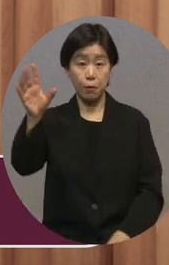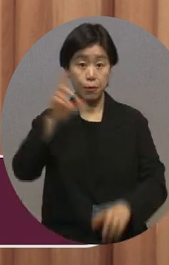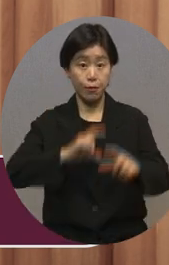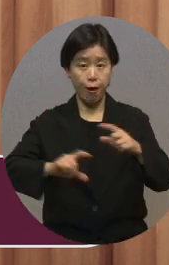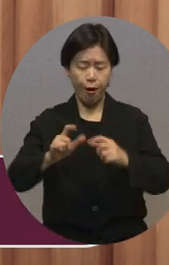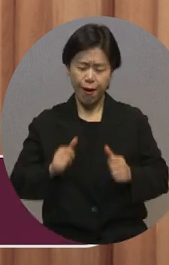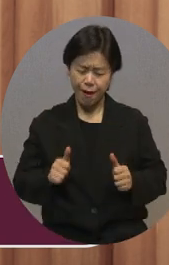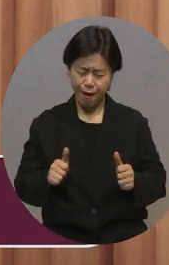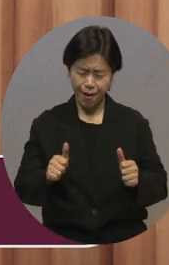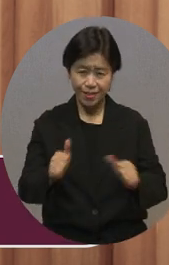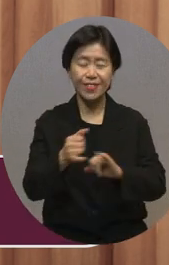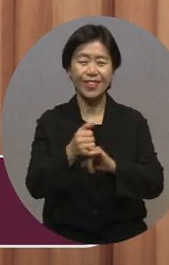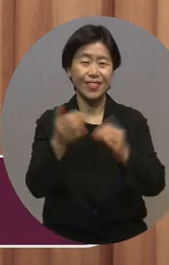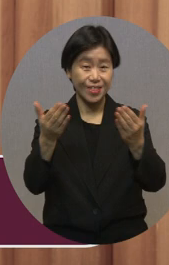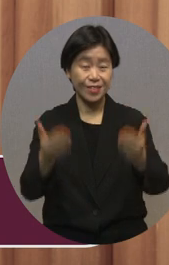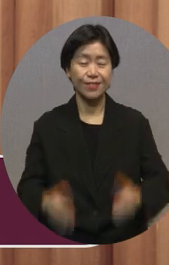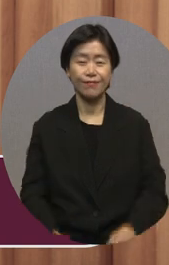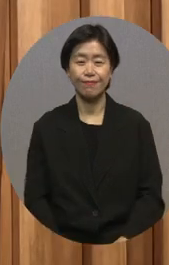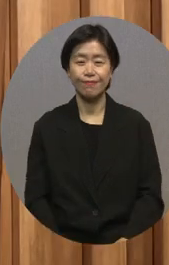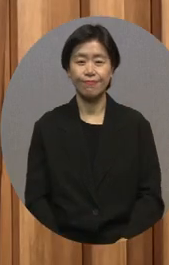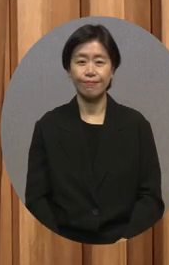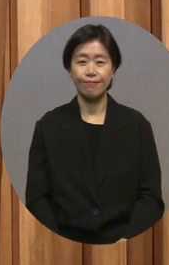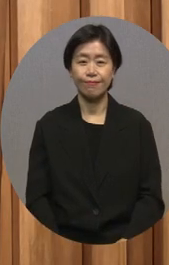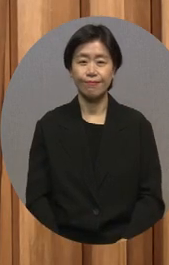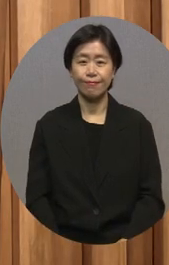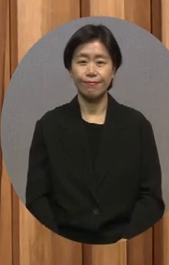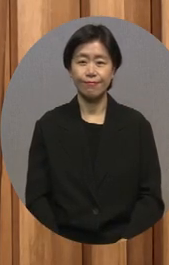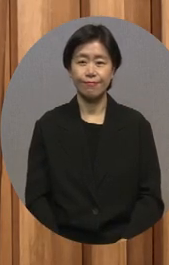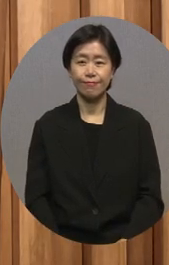더욱더 열심히 하겠습니다.